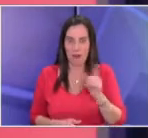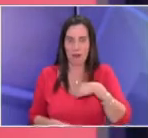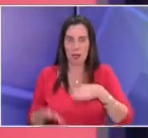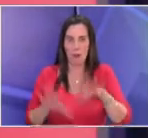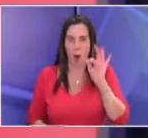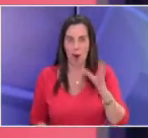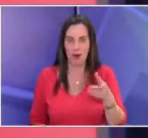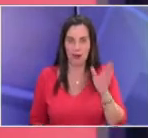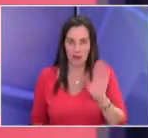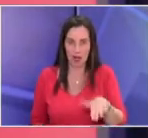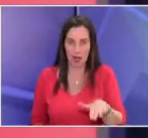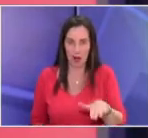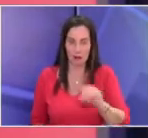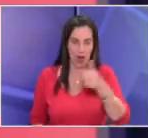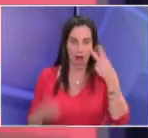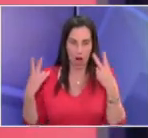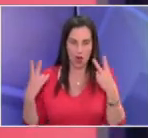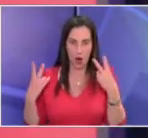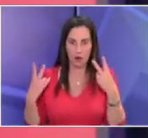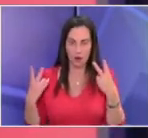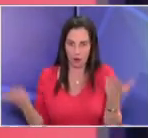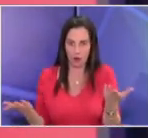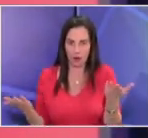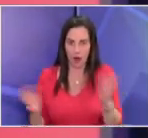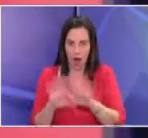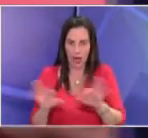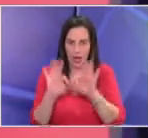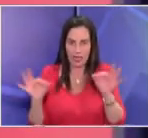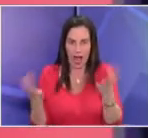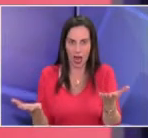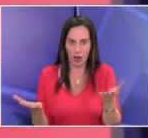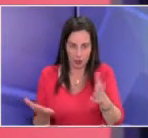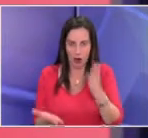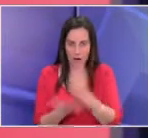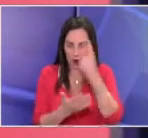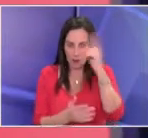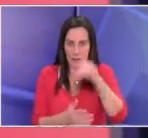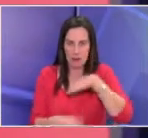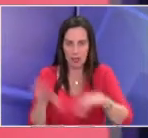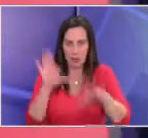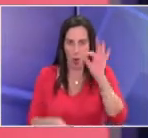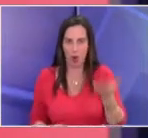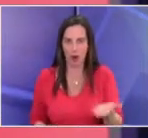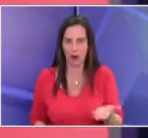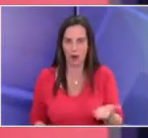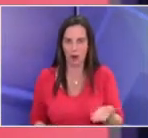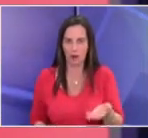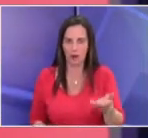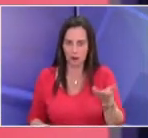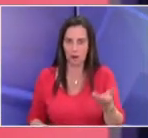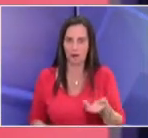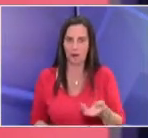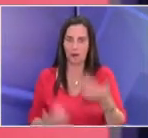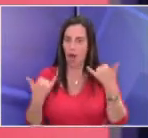מבוגרים, שגוססים וחולים, ובמילא, לצערנו, הם ימותו בקרוב, אז לפחות את מה שנשאר